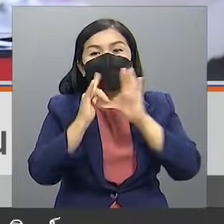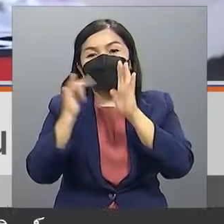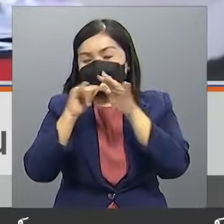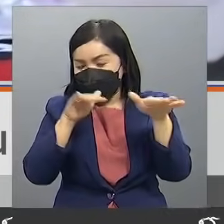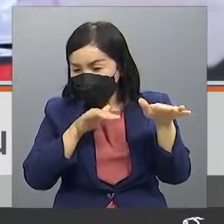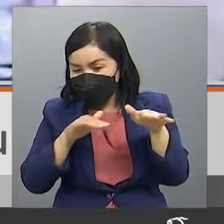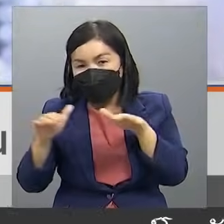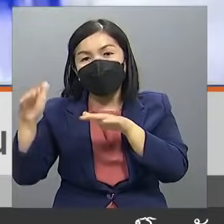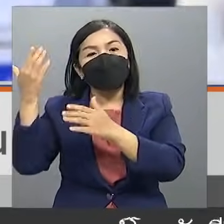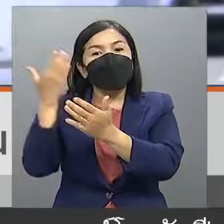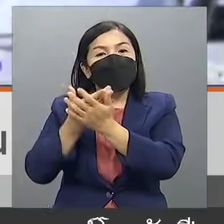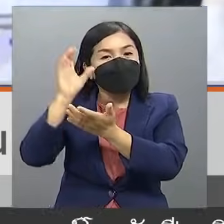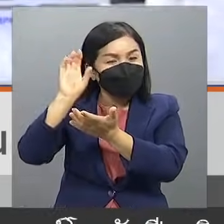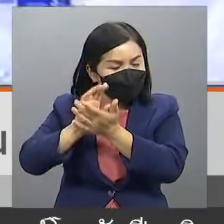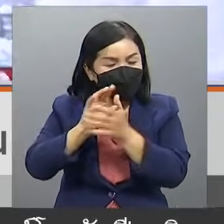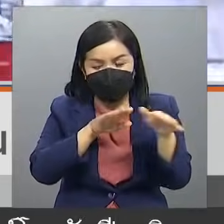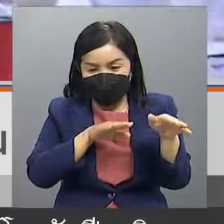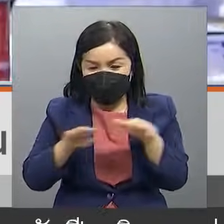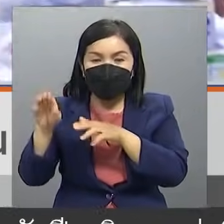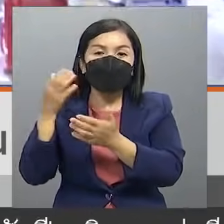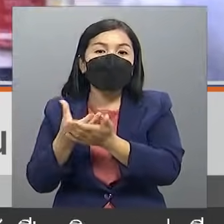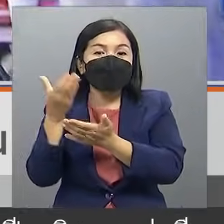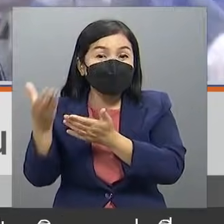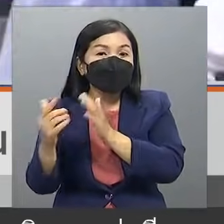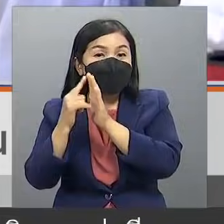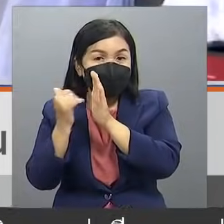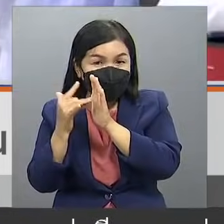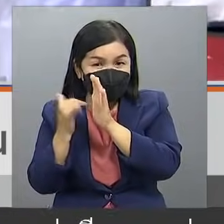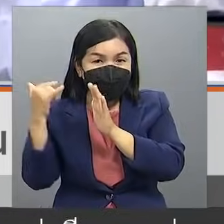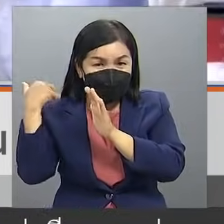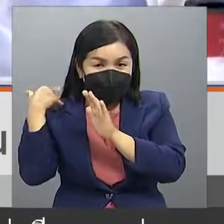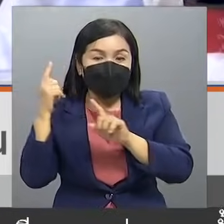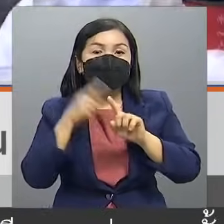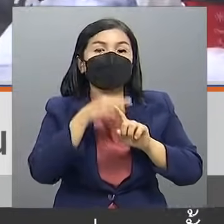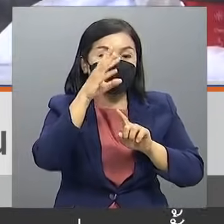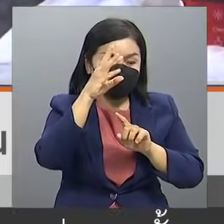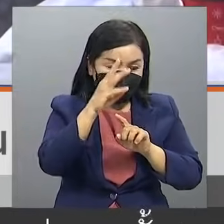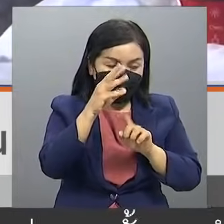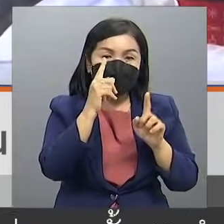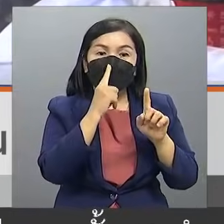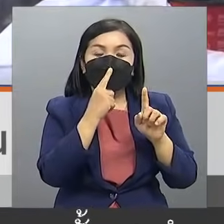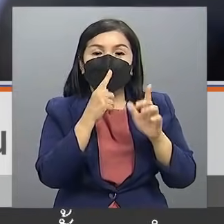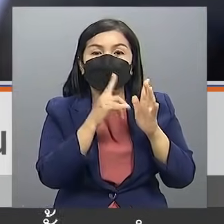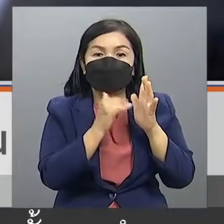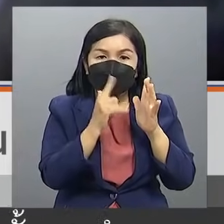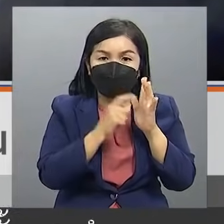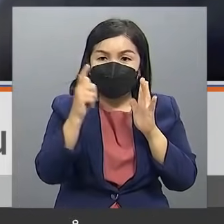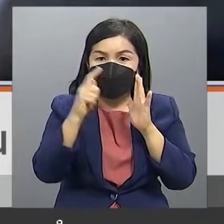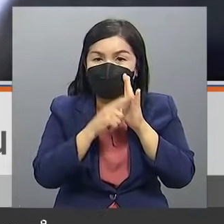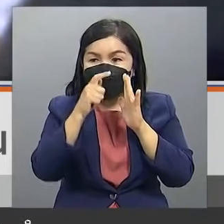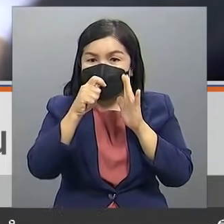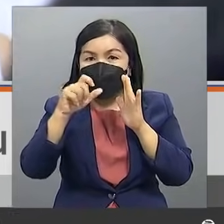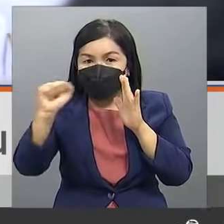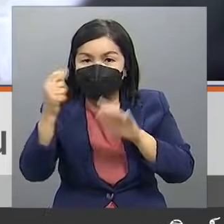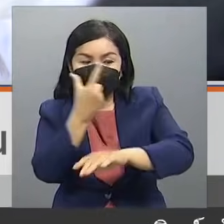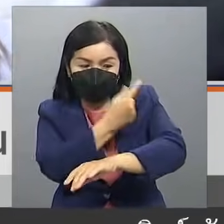าณเพียงพอที่จะจัดซื้อวัคซีนนะครับโดยในเดือนมิถุนายนนี้จะมีวัคซีนแอสตราเซเนกาฉีดให้กับประชาชนอย่างแ